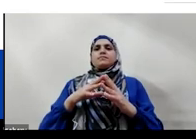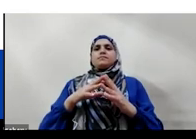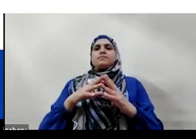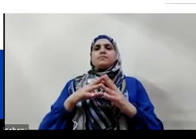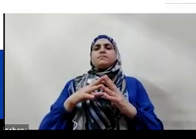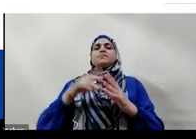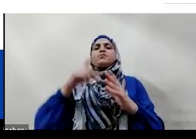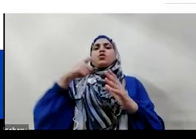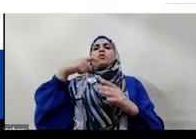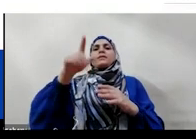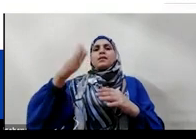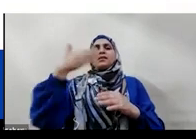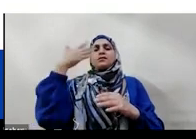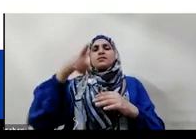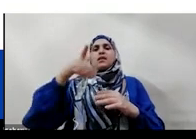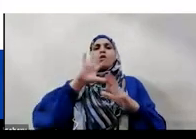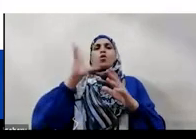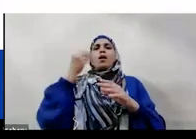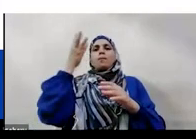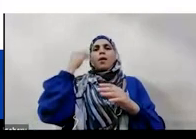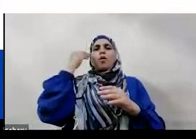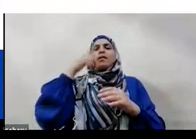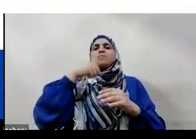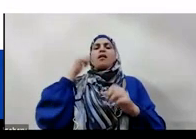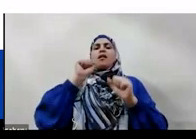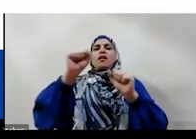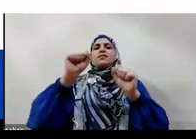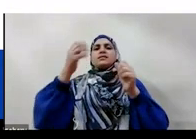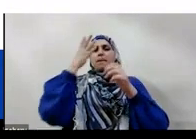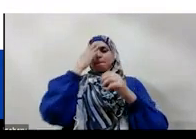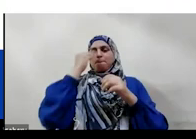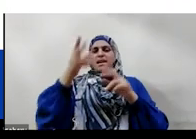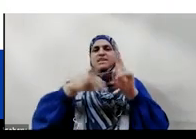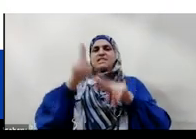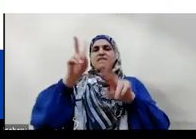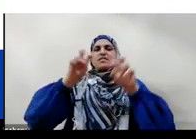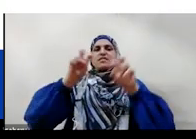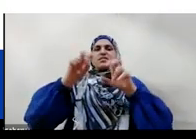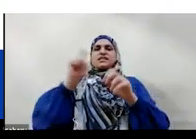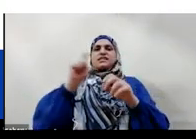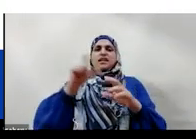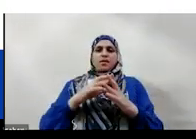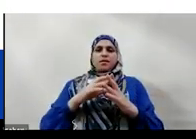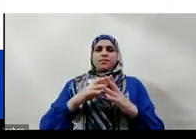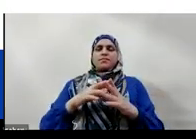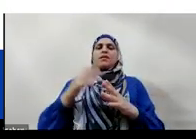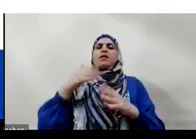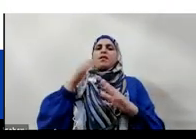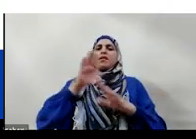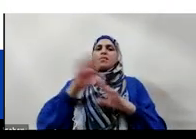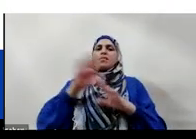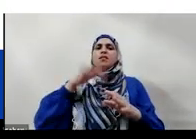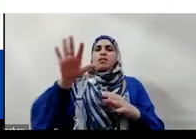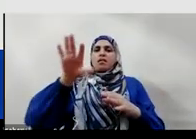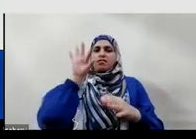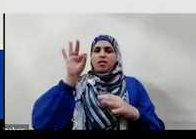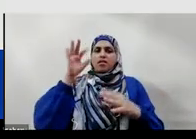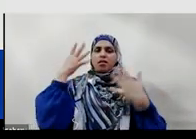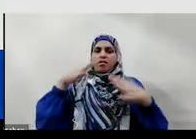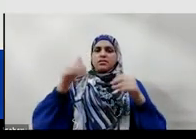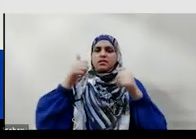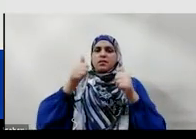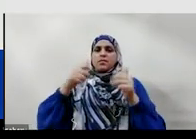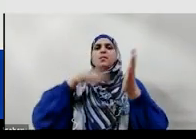هنا هيظهر لي كل المعلومات الخاصة بمنحة الدراسات الإسلامية. فأنا كده اخترت منحة الدراسات الإسلامية